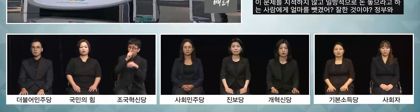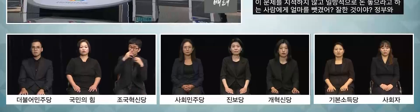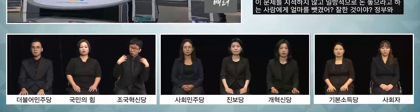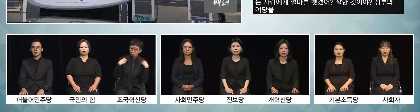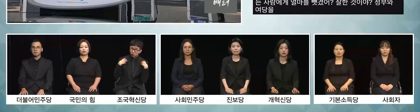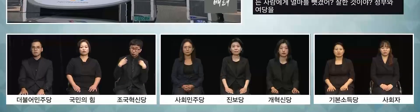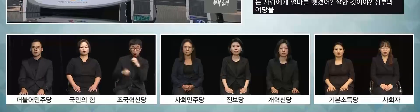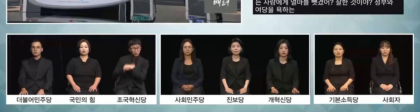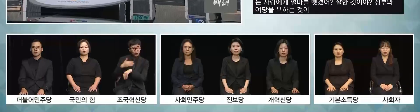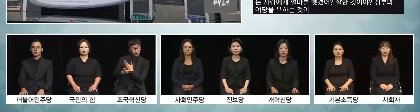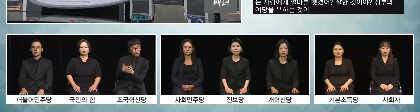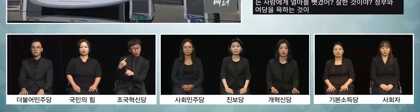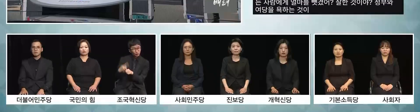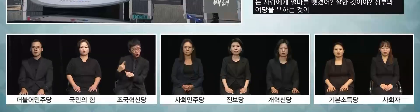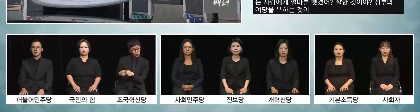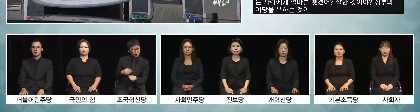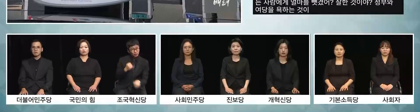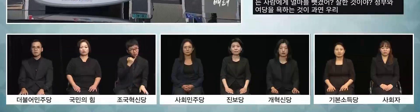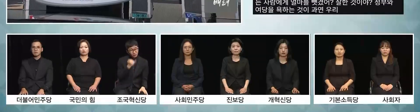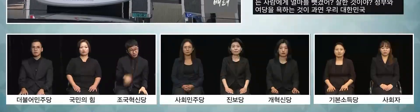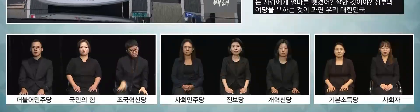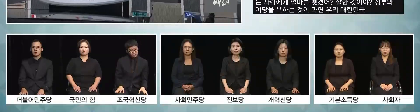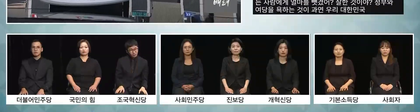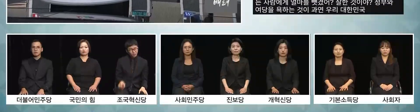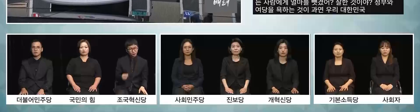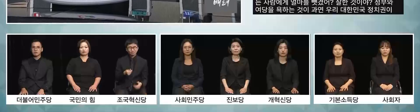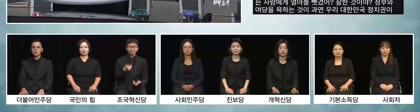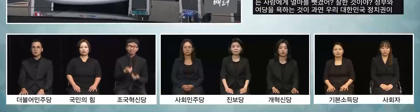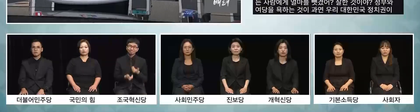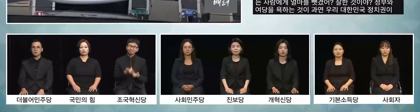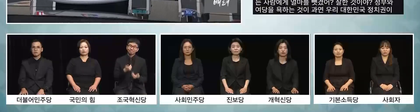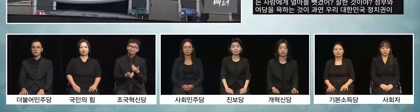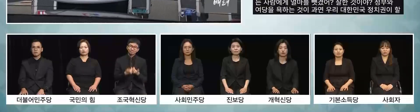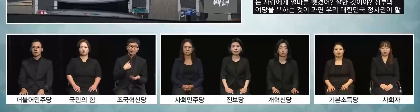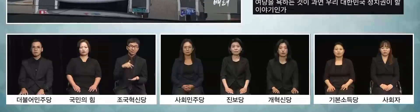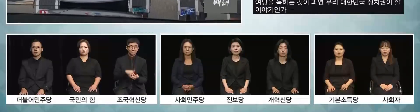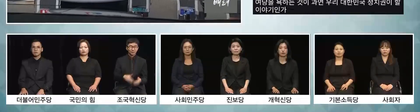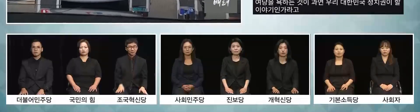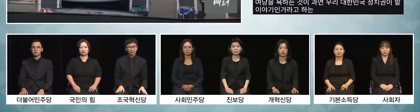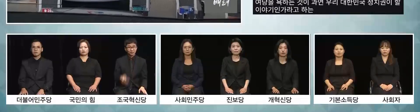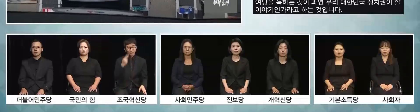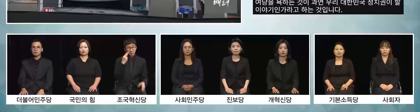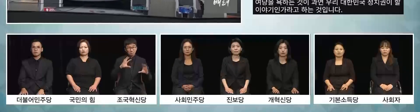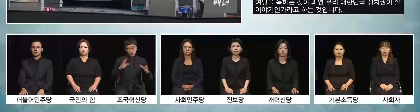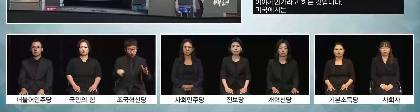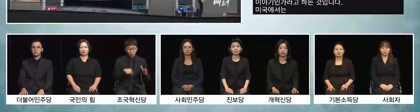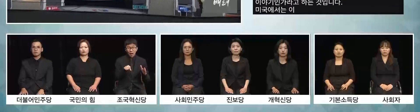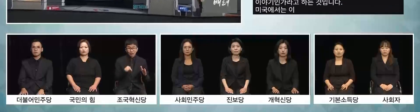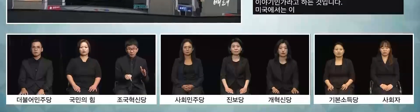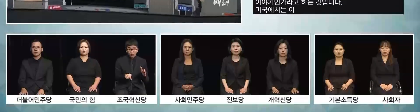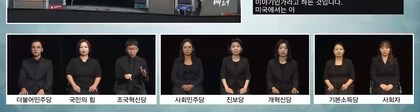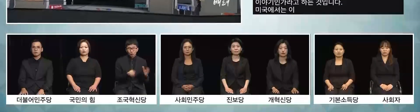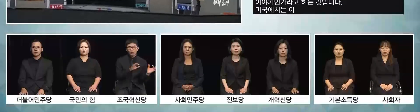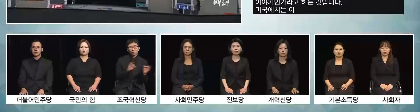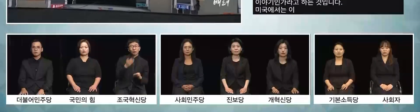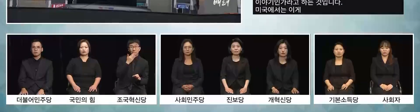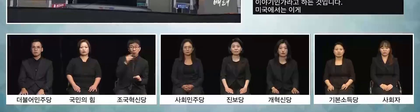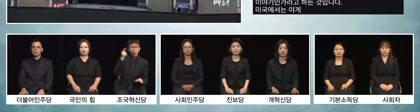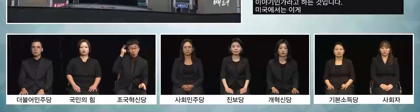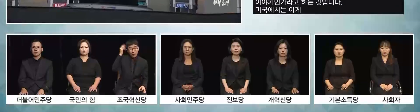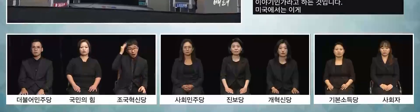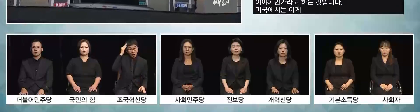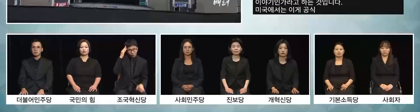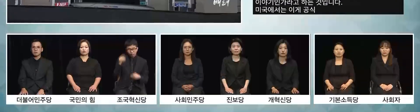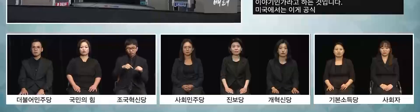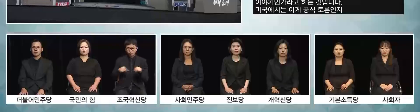대한민국 정치권이 할 일인가라고 하는 얘기입니다. 미국에서도 이 토론을 공식 정책 토론이니까 볼 것입니다. 미국에서는 우리가 그렇게